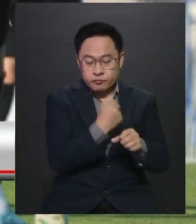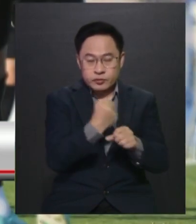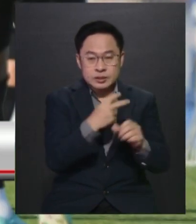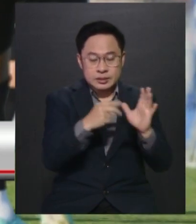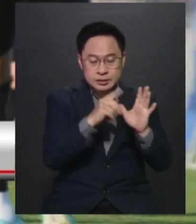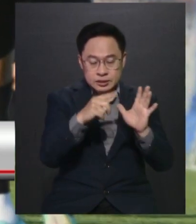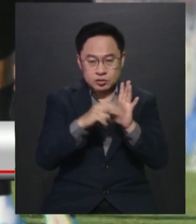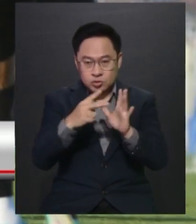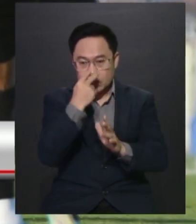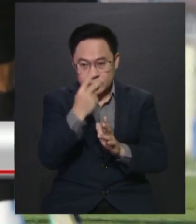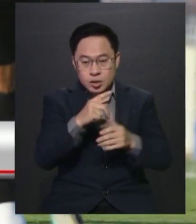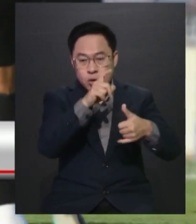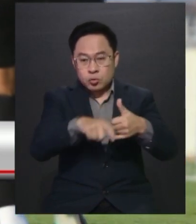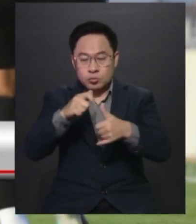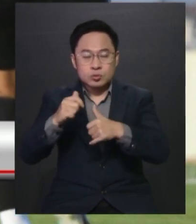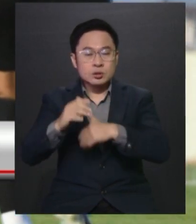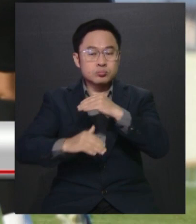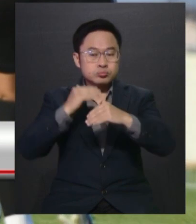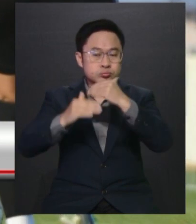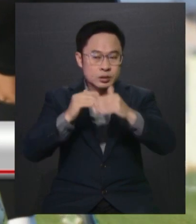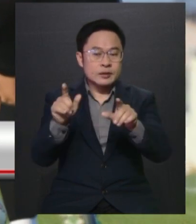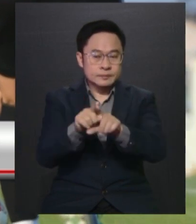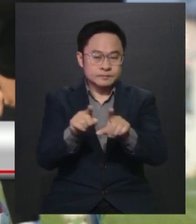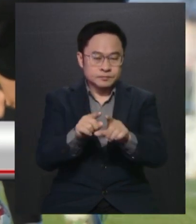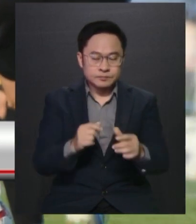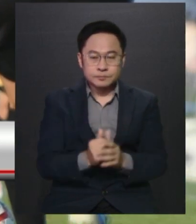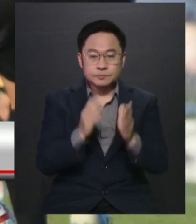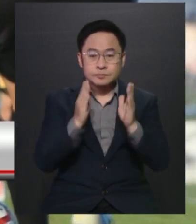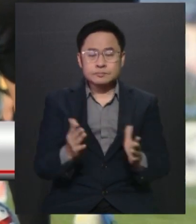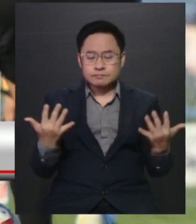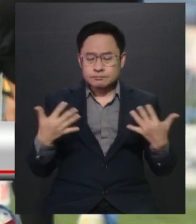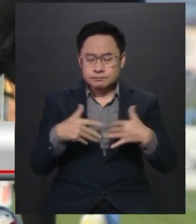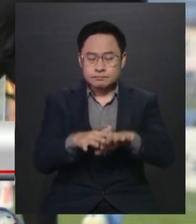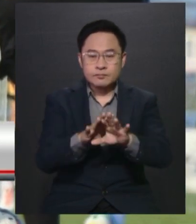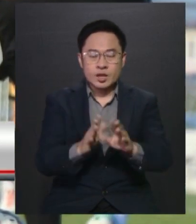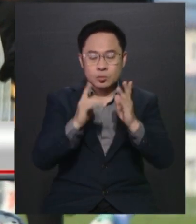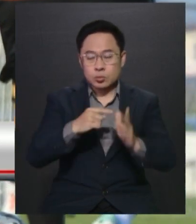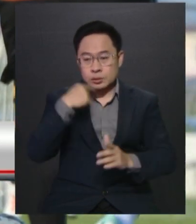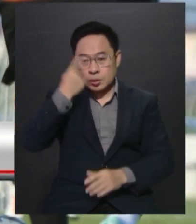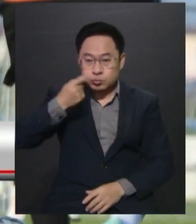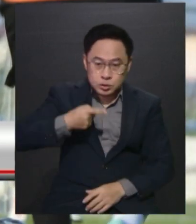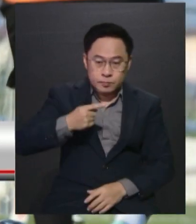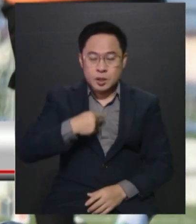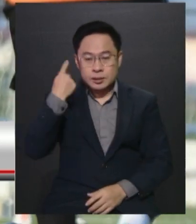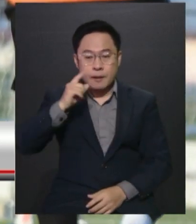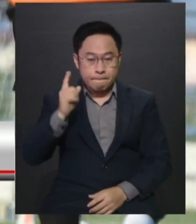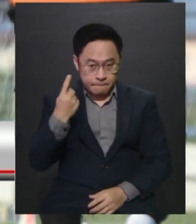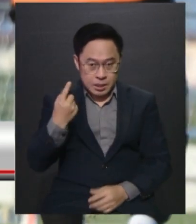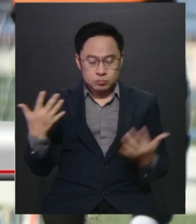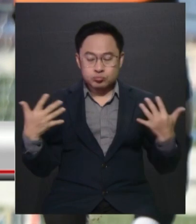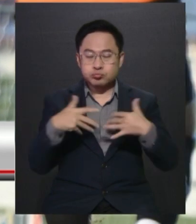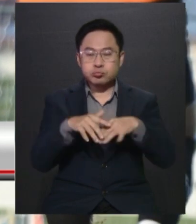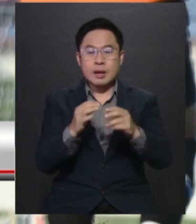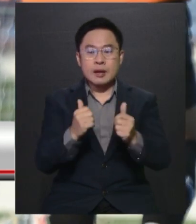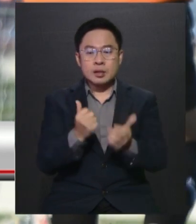การพัฒนาของนักเตะตัวใหม่ๆหลายคนซึ่งสามารถเล่นเข้าขากับแกนหลักได้เป็นอย่างดีตรงนี้เนี่ยก็จะทำให้ทีมเนี่ยมีขุมก